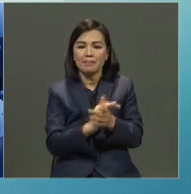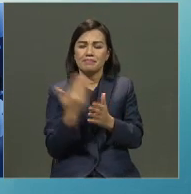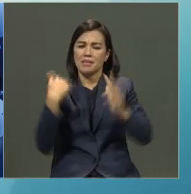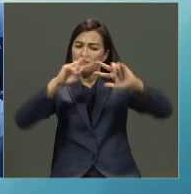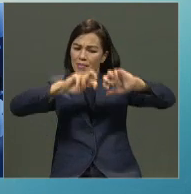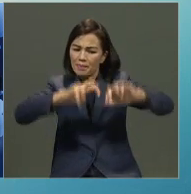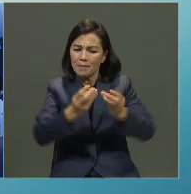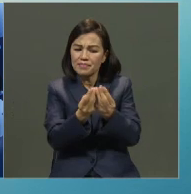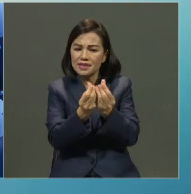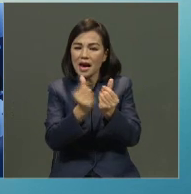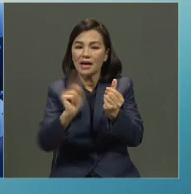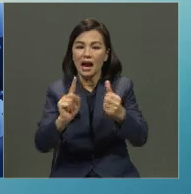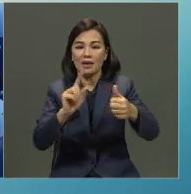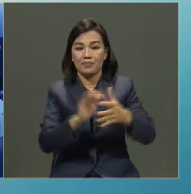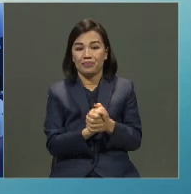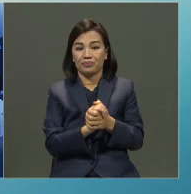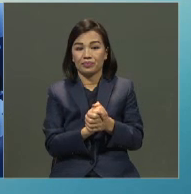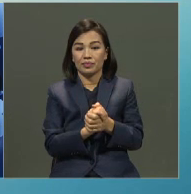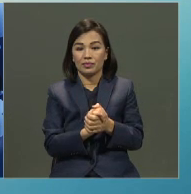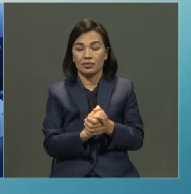เคสนี้ก่อนครับว่าว่าสิ่งต่างๆนี้ได้เรียนรู้อะไรรายแรกครับ2